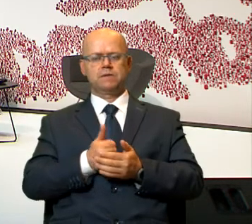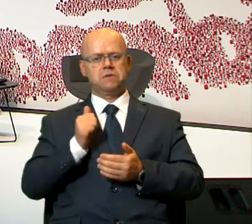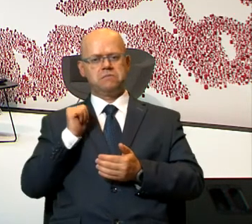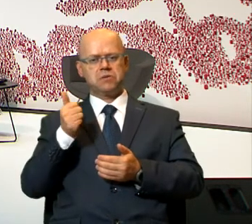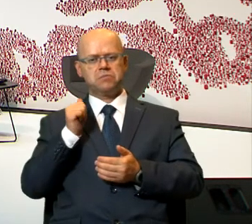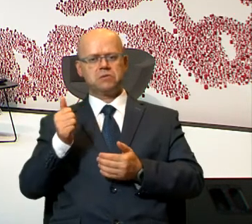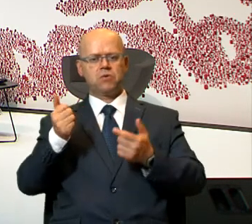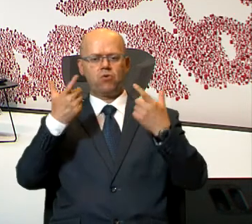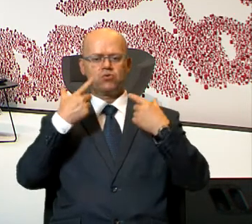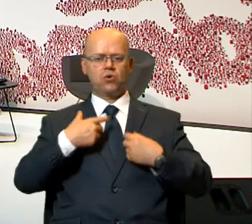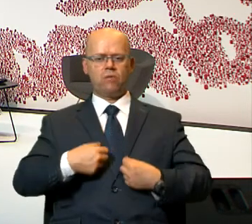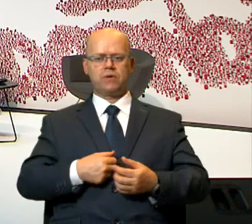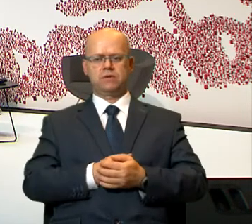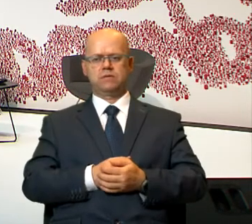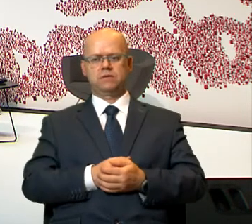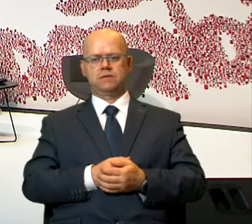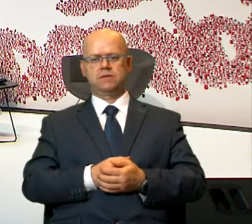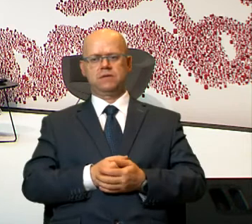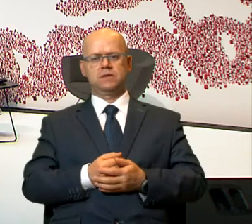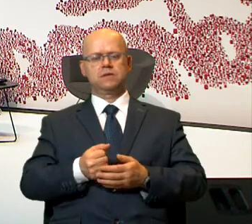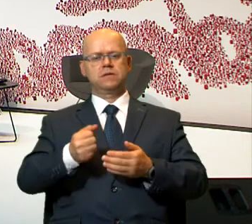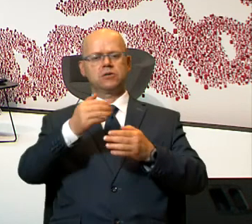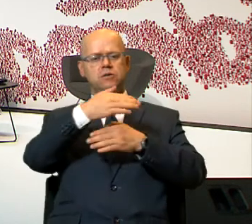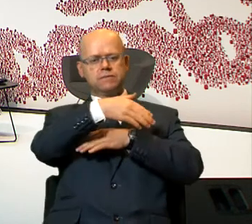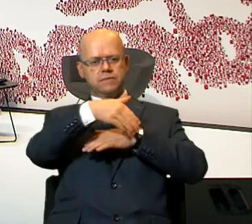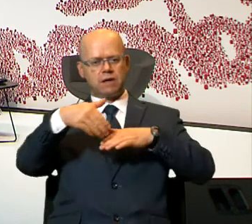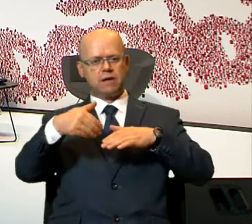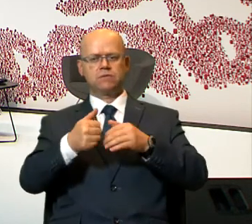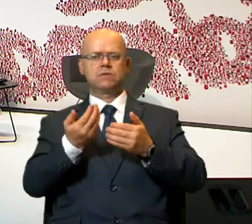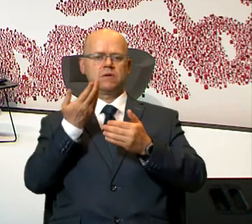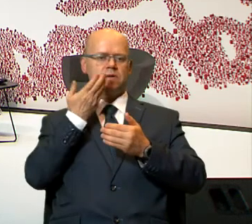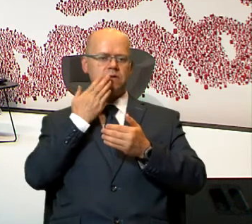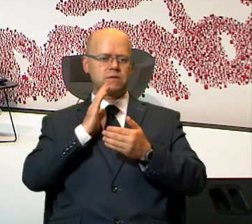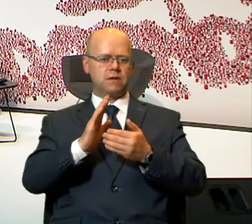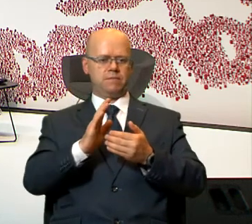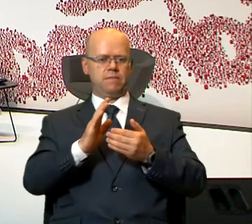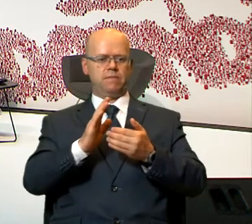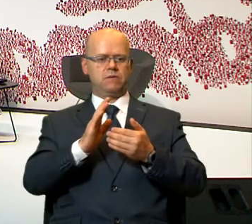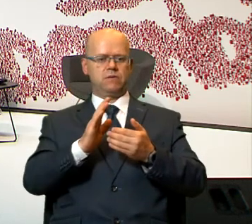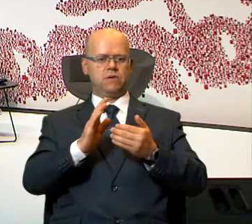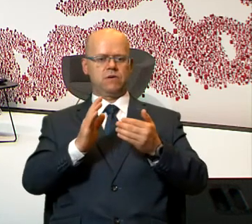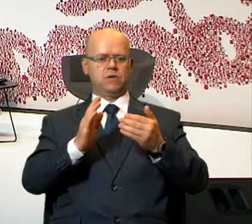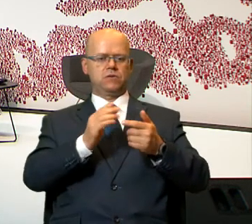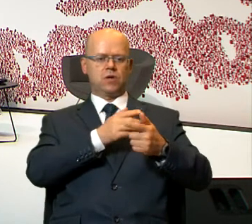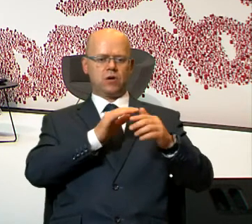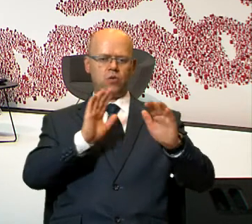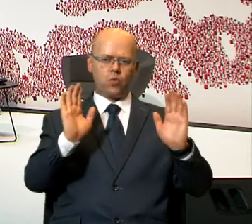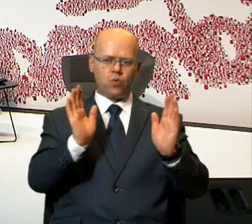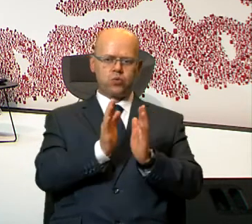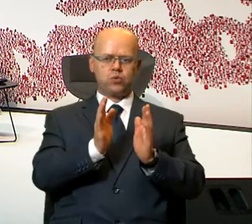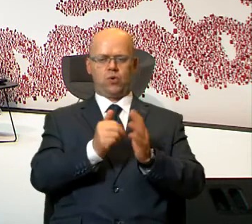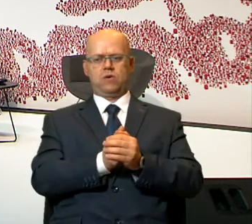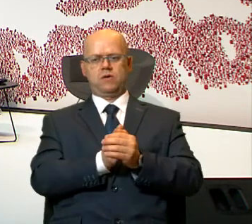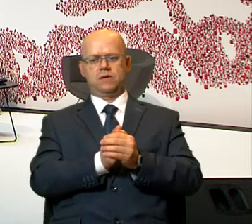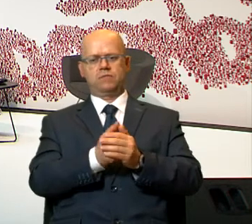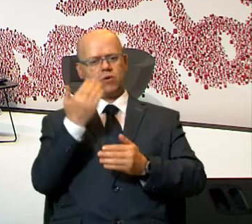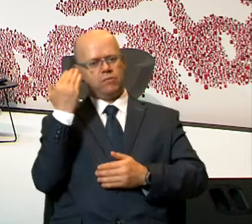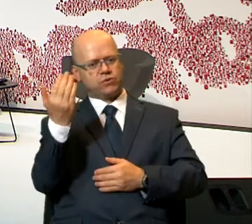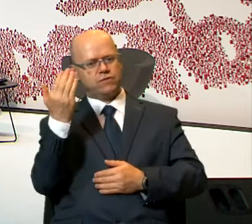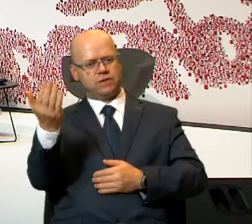goście, dostojni goście z zagranicy. Chcemy im bardzo krótko tutaj dać szansę, aby mogli Państwa